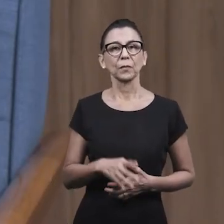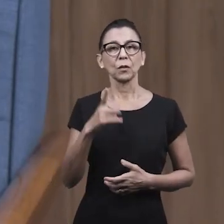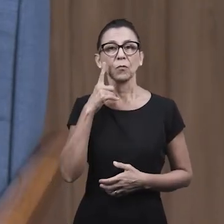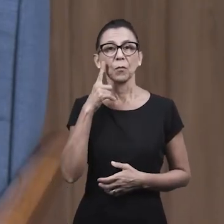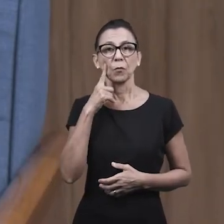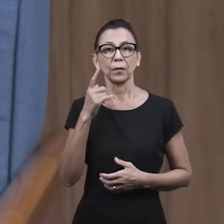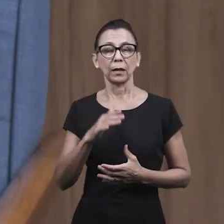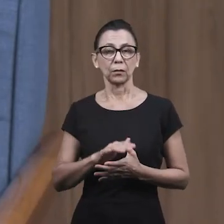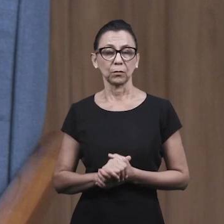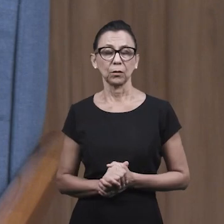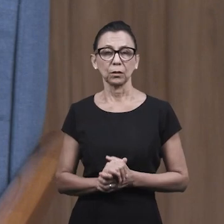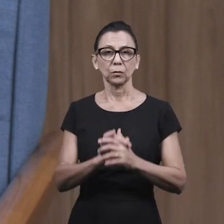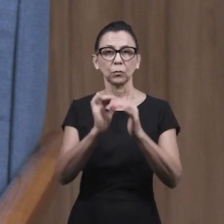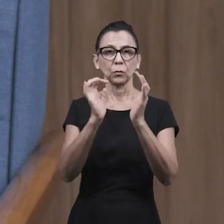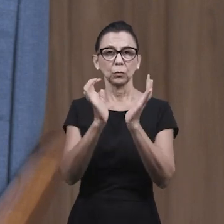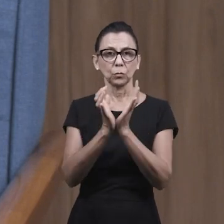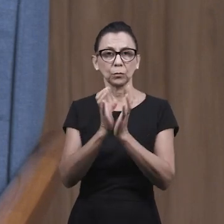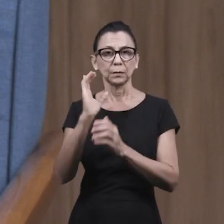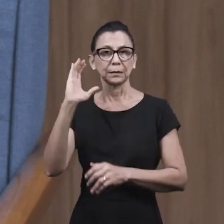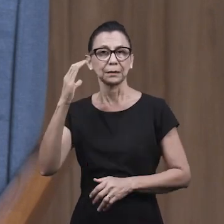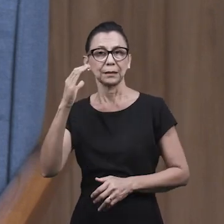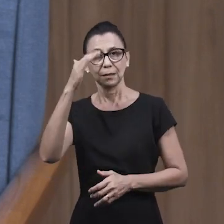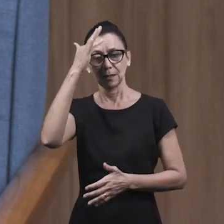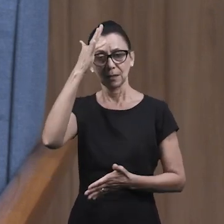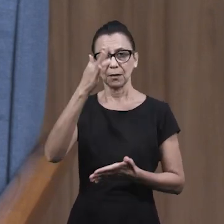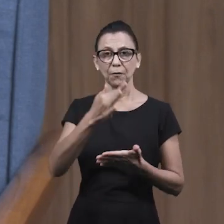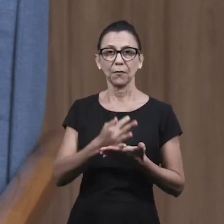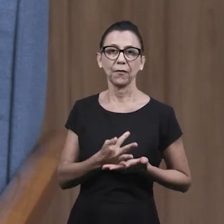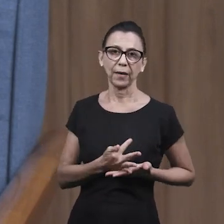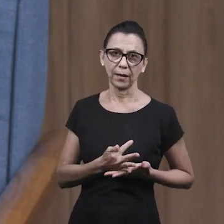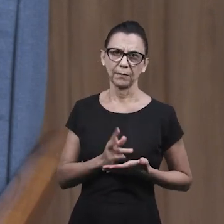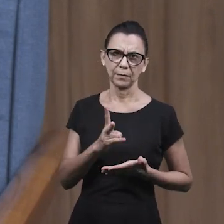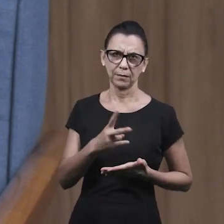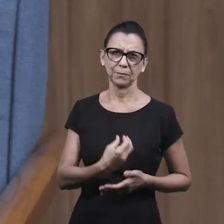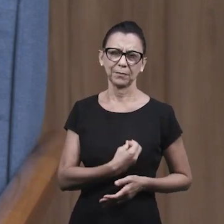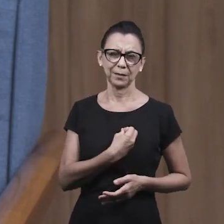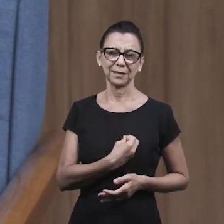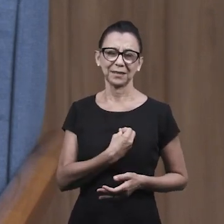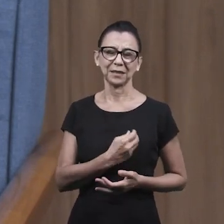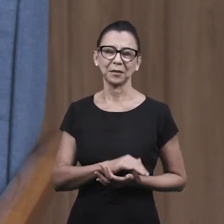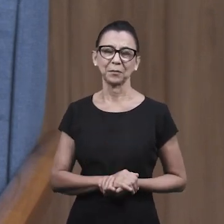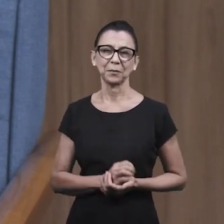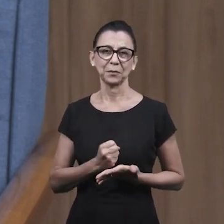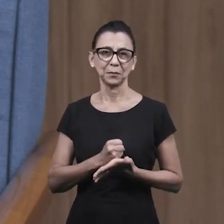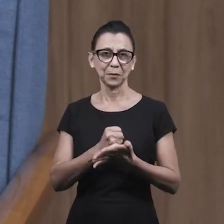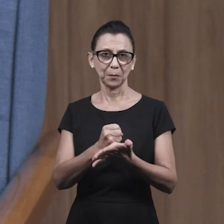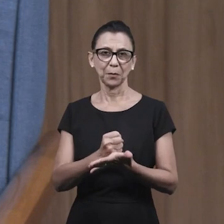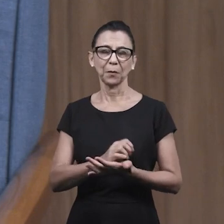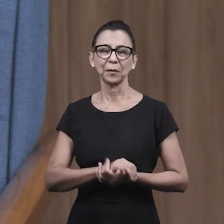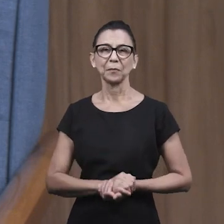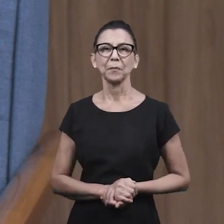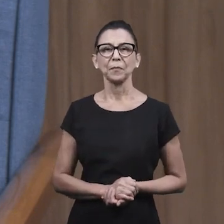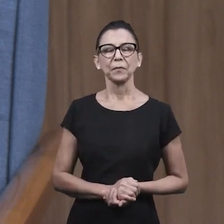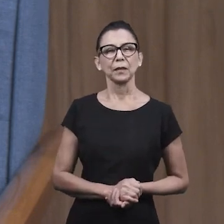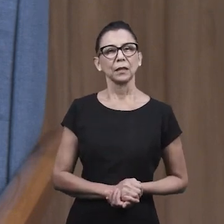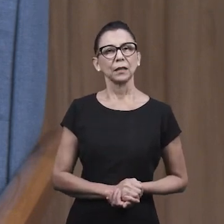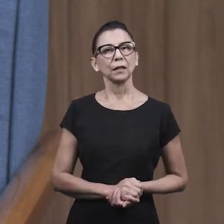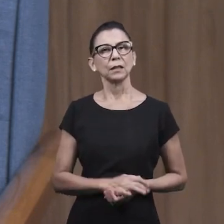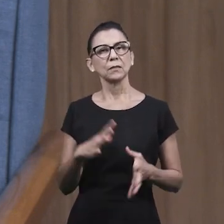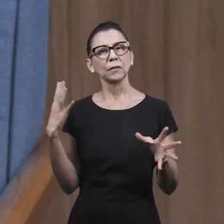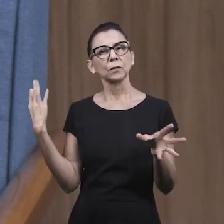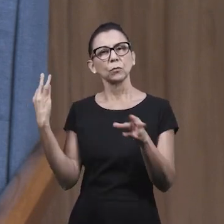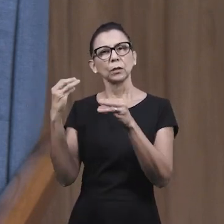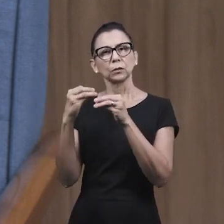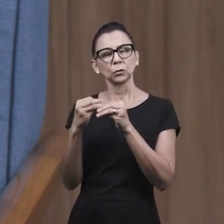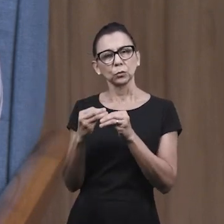une participation de nos frères de groupe Science et Foi qui participent toujours dans la programmation ici. Ils